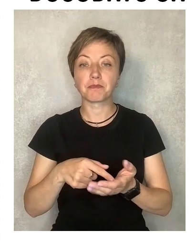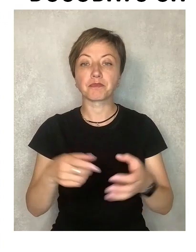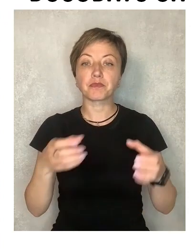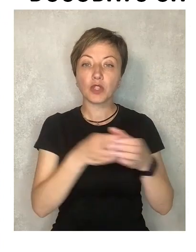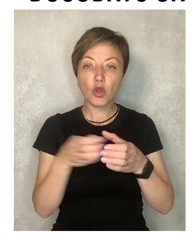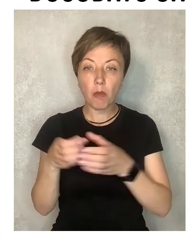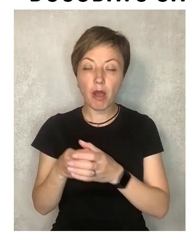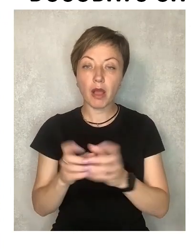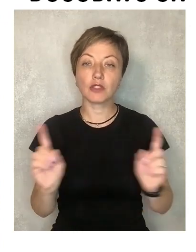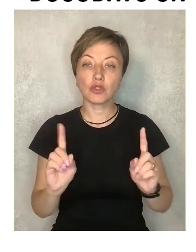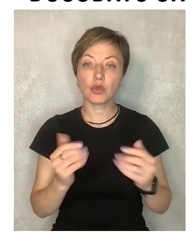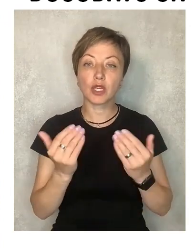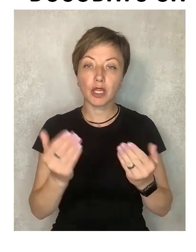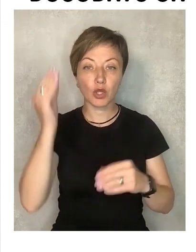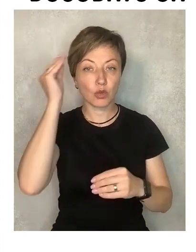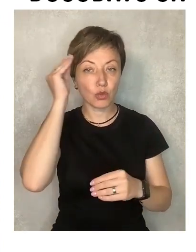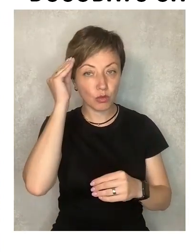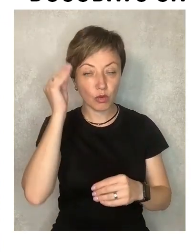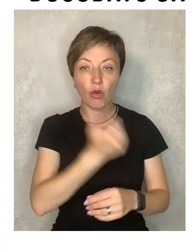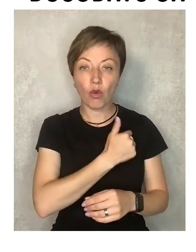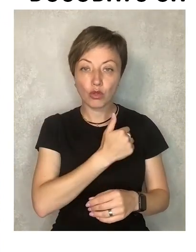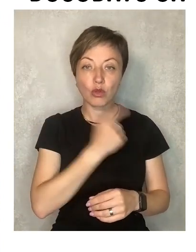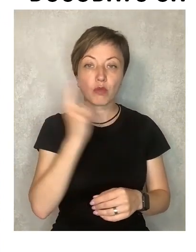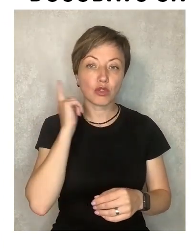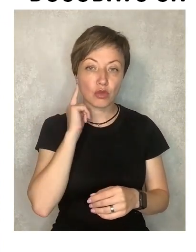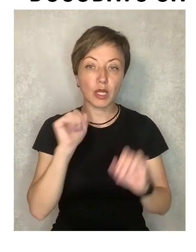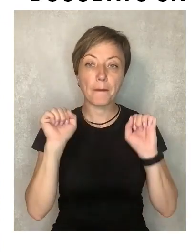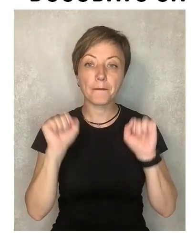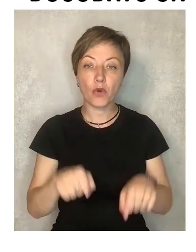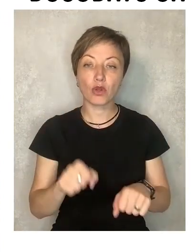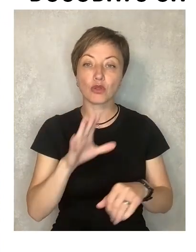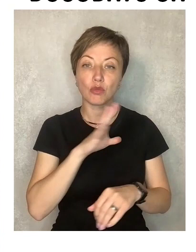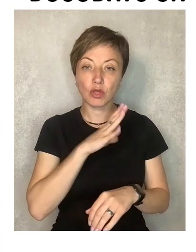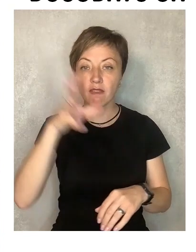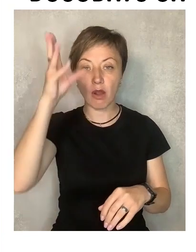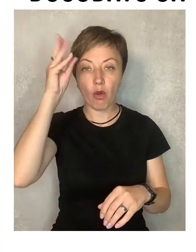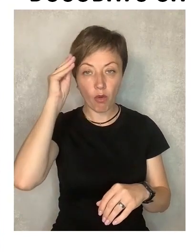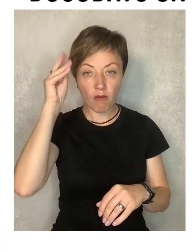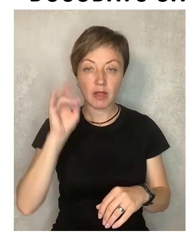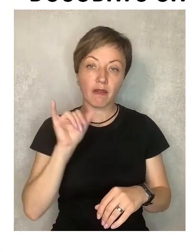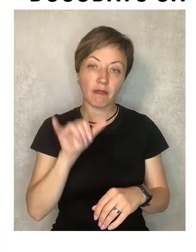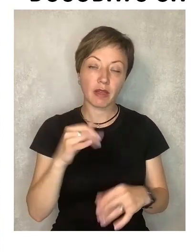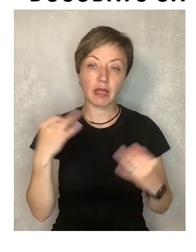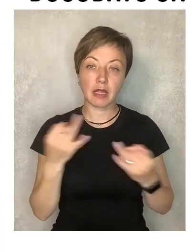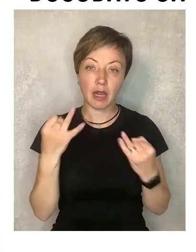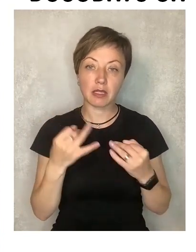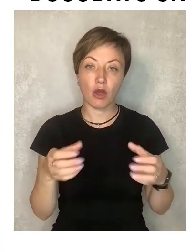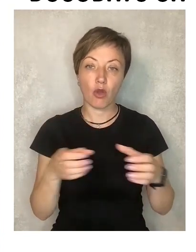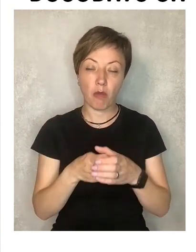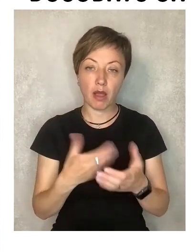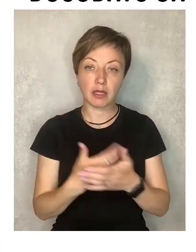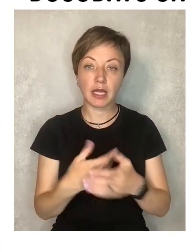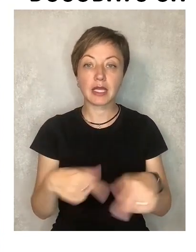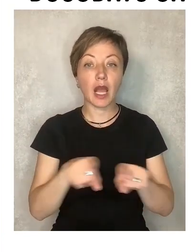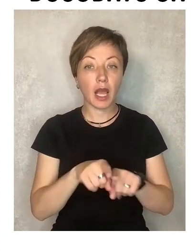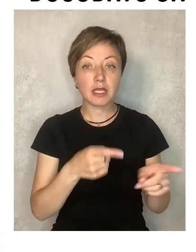що їхню думку хочуть почути, і вона може бути врахована в там інтересах громади. І таке залучення, воно